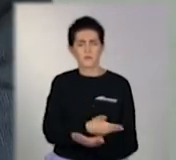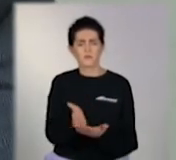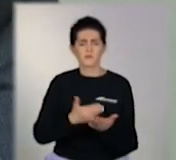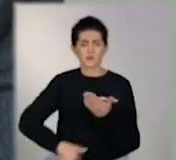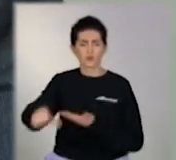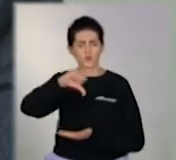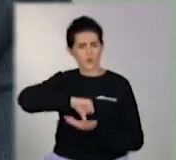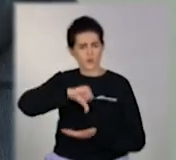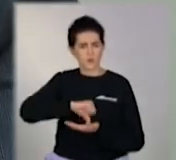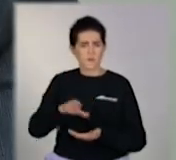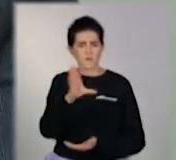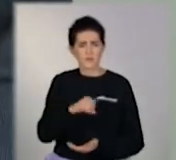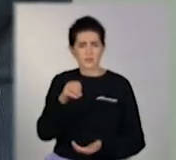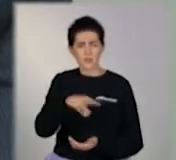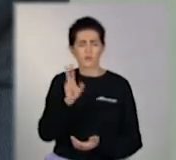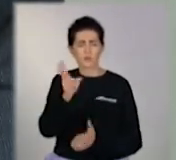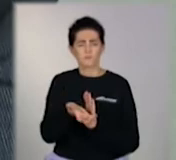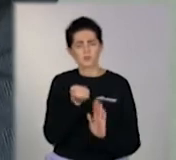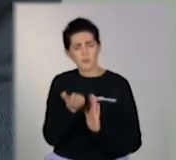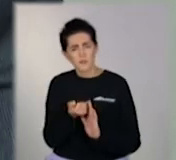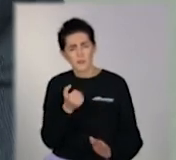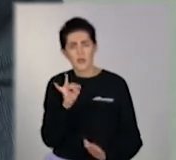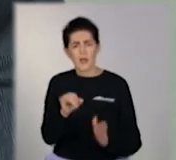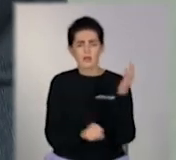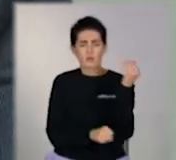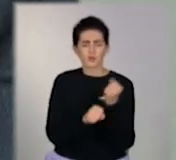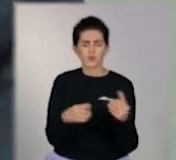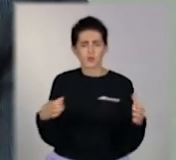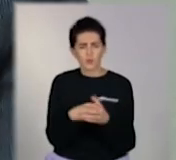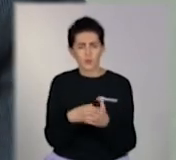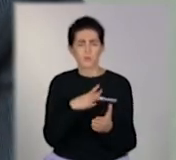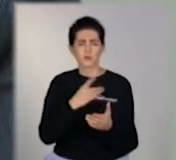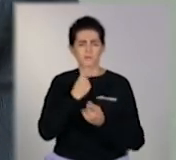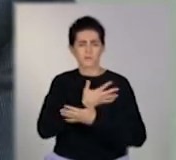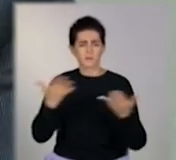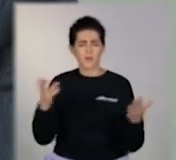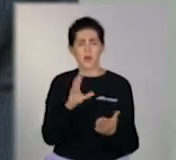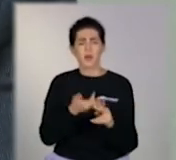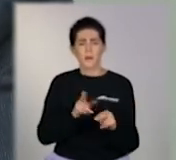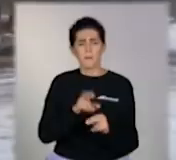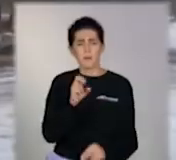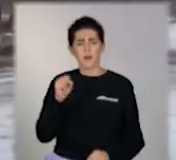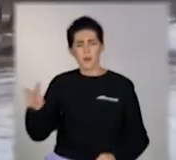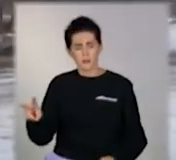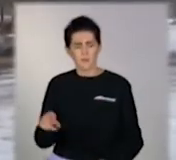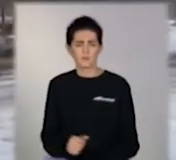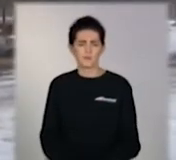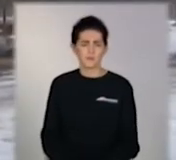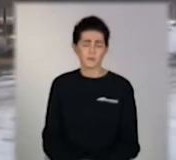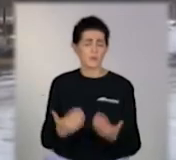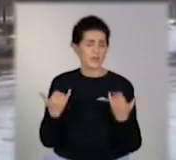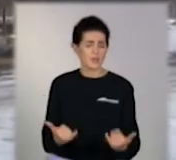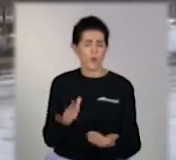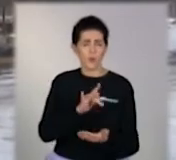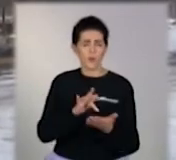всех очередников и представителей рабочей группы озвучивались баллы. То есть это все было в открытом доступе. Нині у Слов'янську